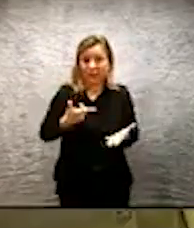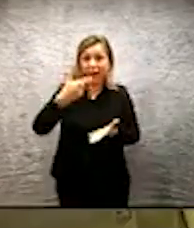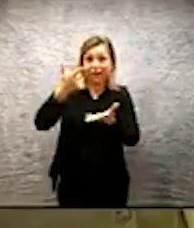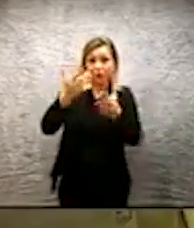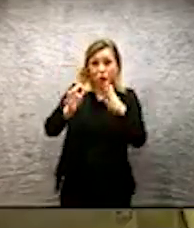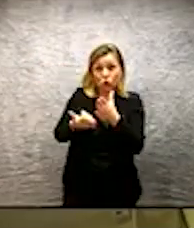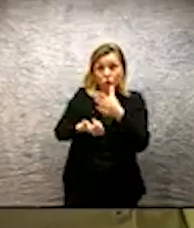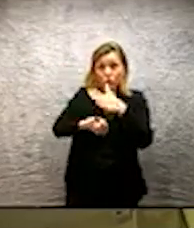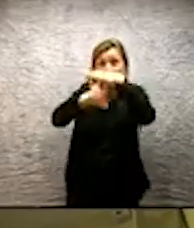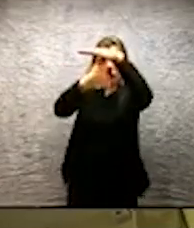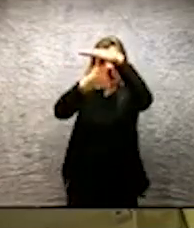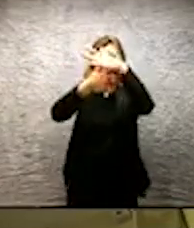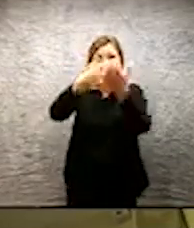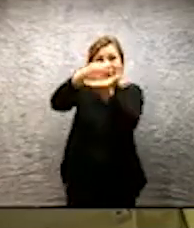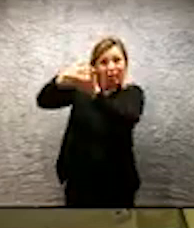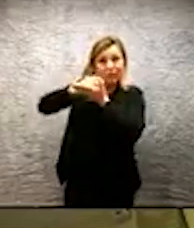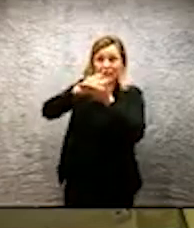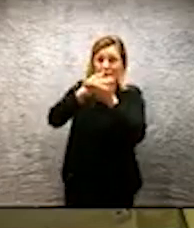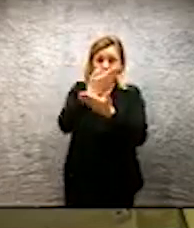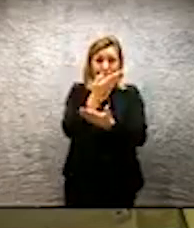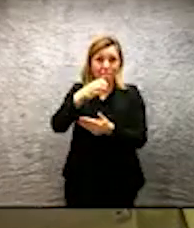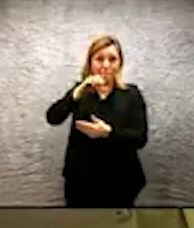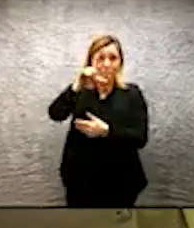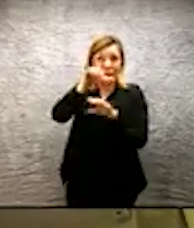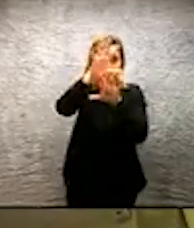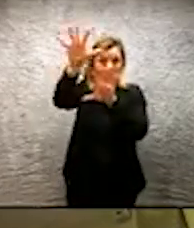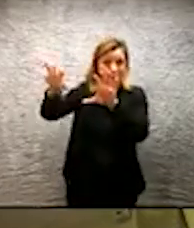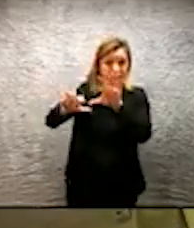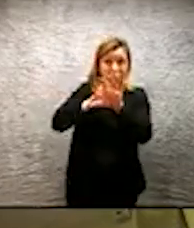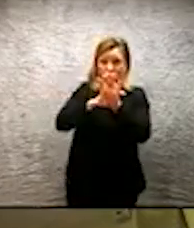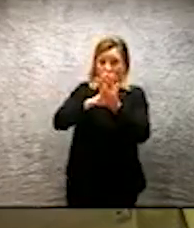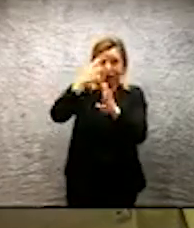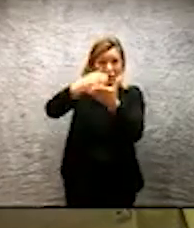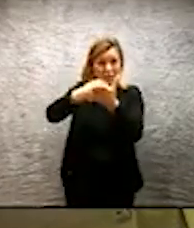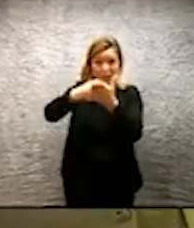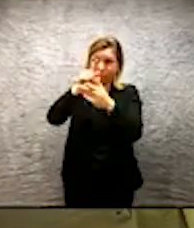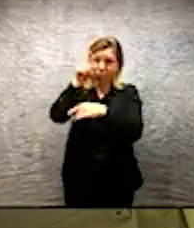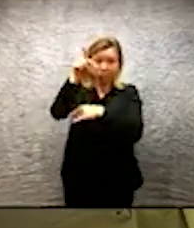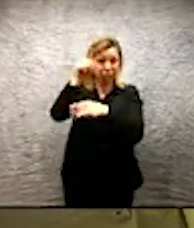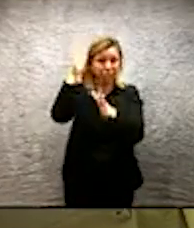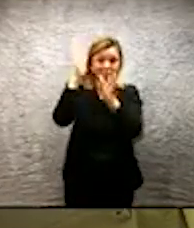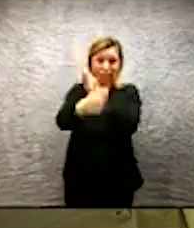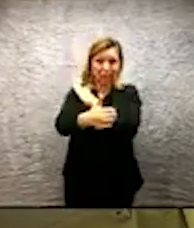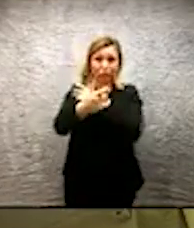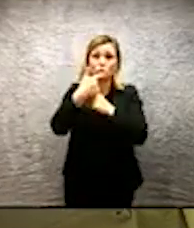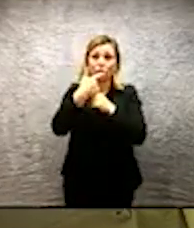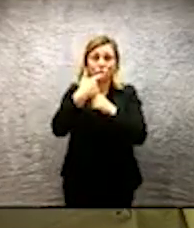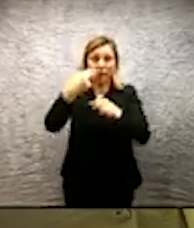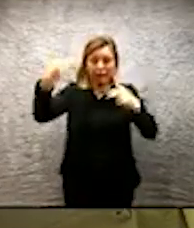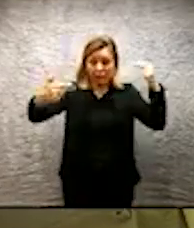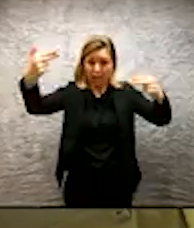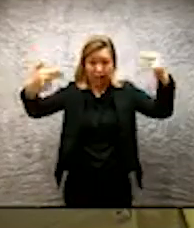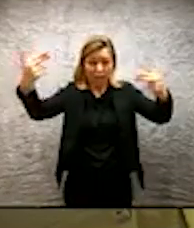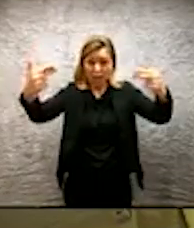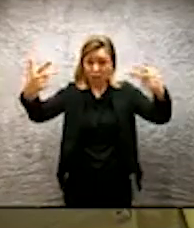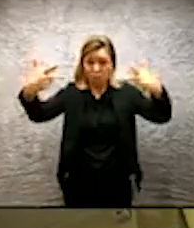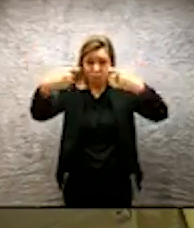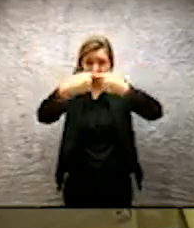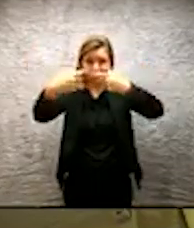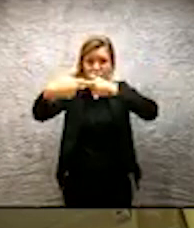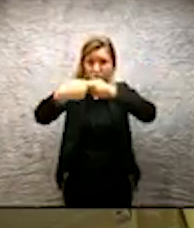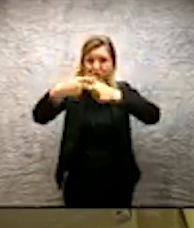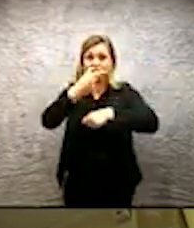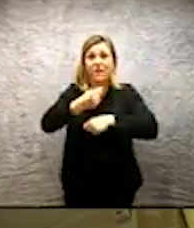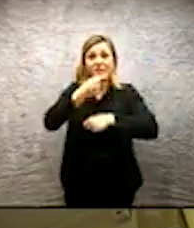métropolitaine. Donc elles sont toutes achetées au même endroit, donc compatibles entre elles. Via le marché FH. Via le marché FH,